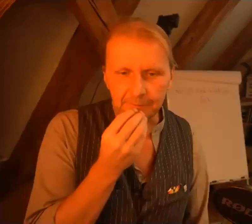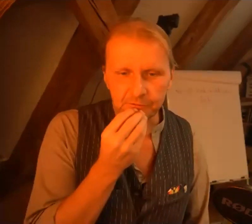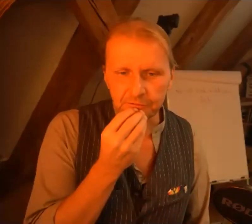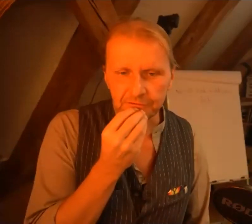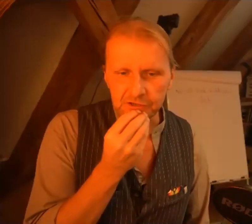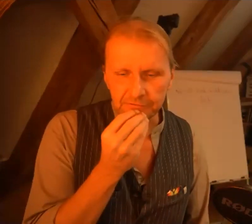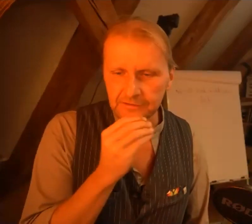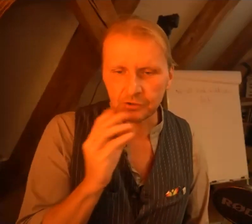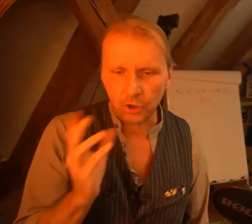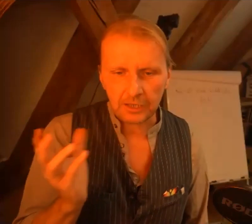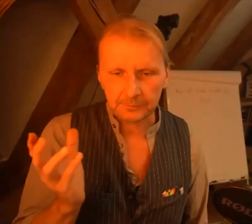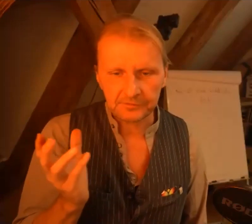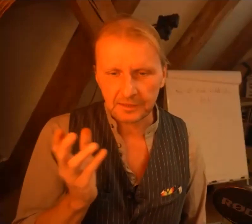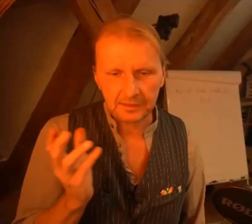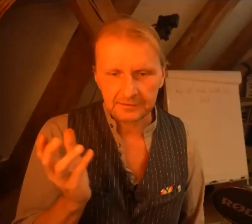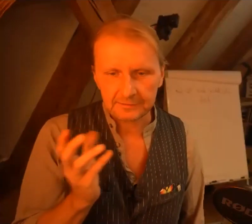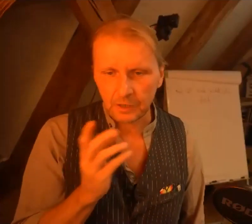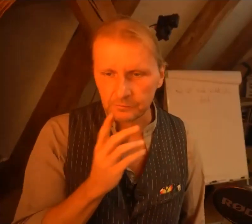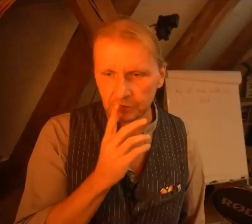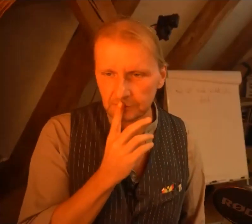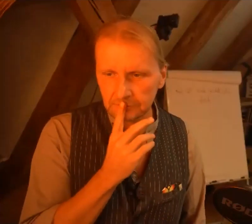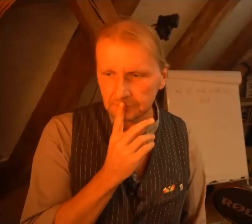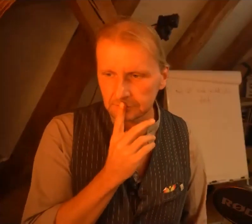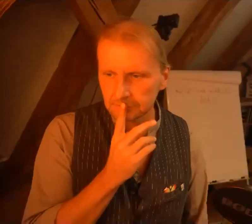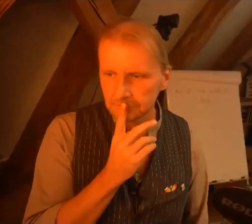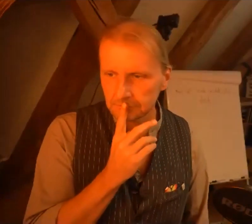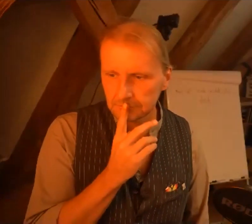der absolute wirtschaftliche Kollaps, der da jetzt im Raum steht.